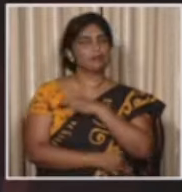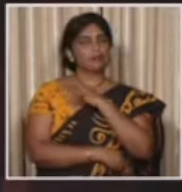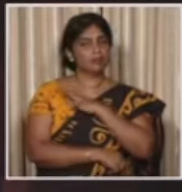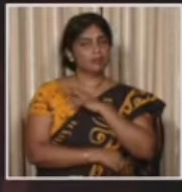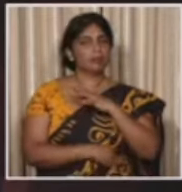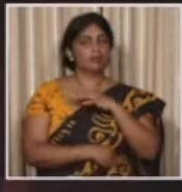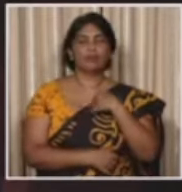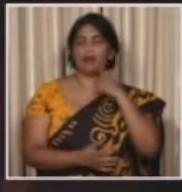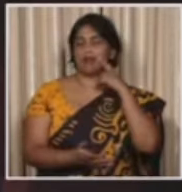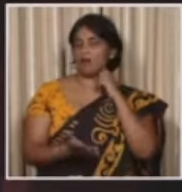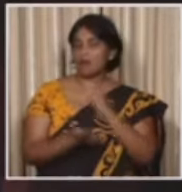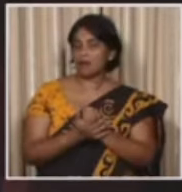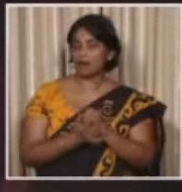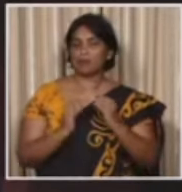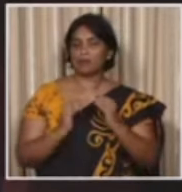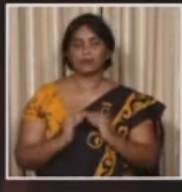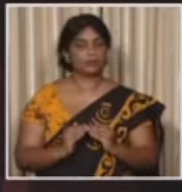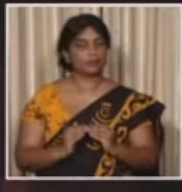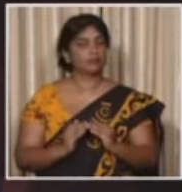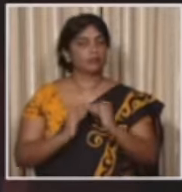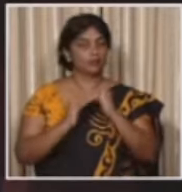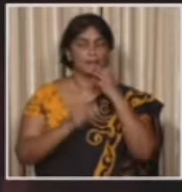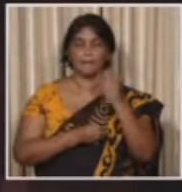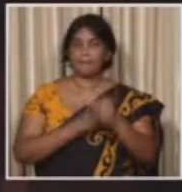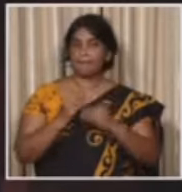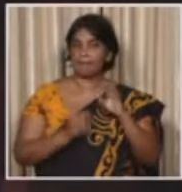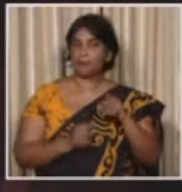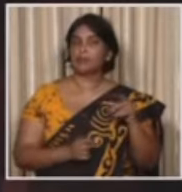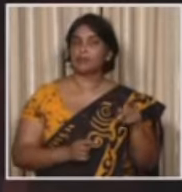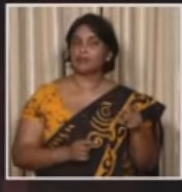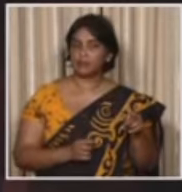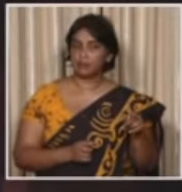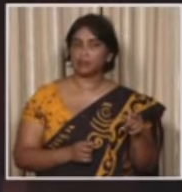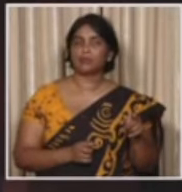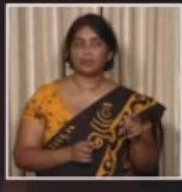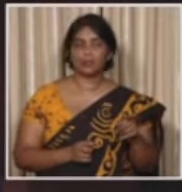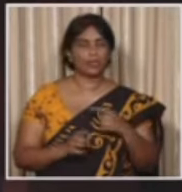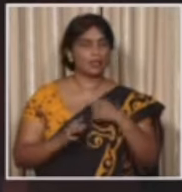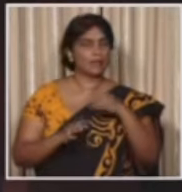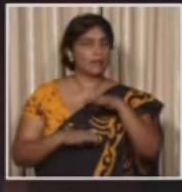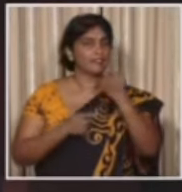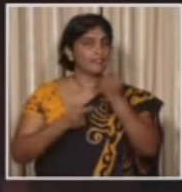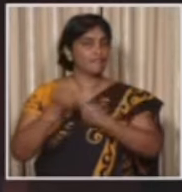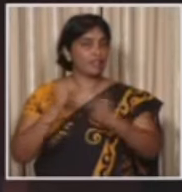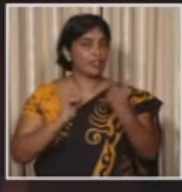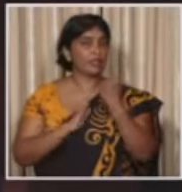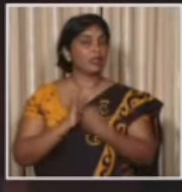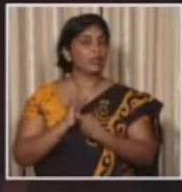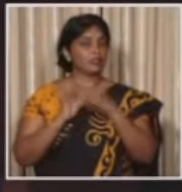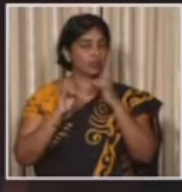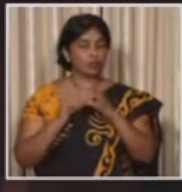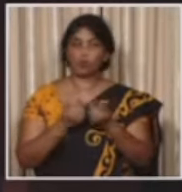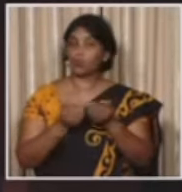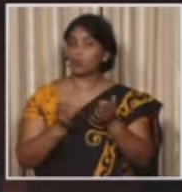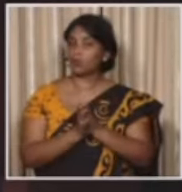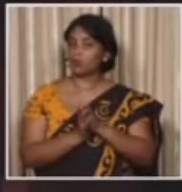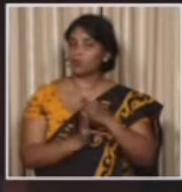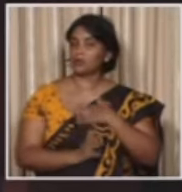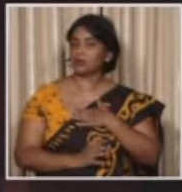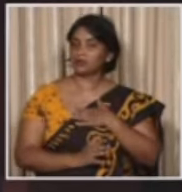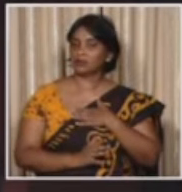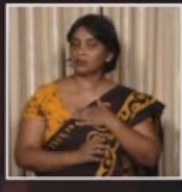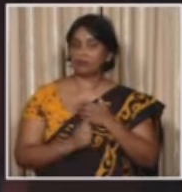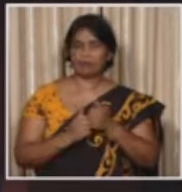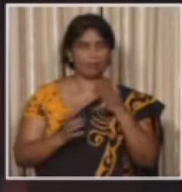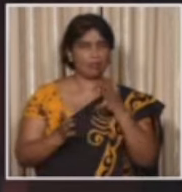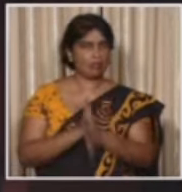තුළින් අමාරුවෙන් ගොඩනගාගත්ත ව්‍යාපාර මේ පරාටේ නීතිය හරහා තමන්ගේ වරදක්